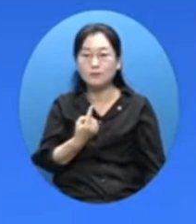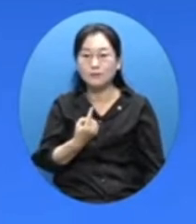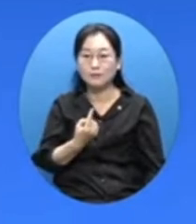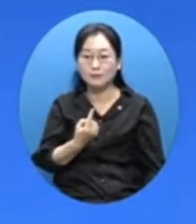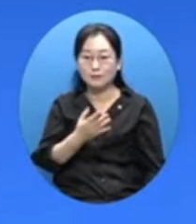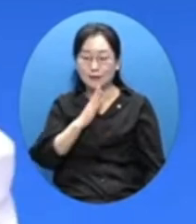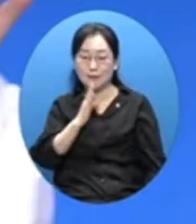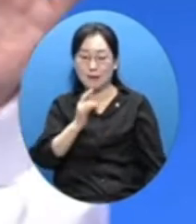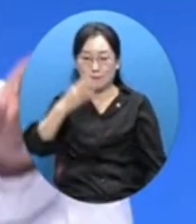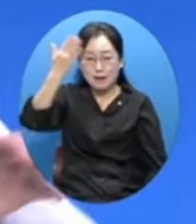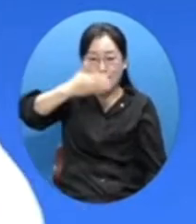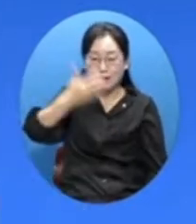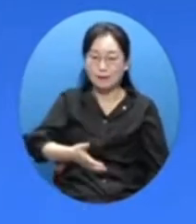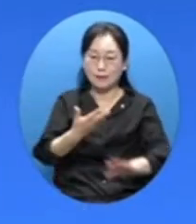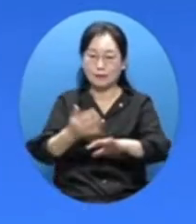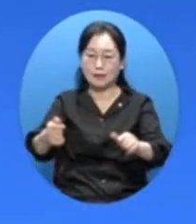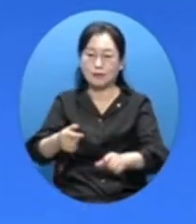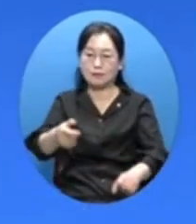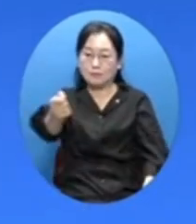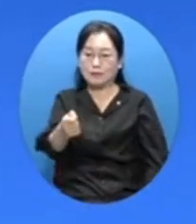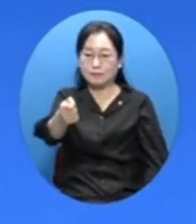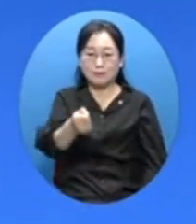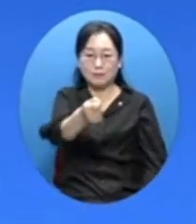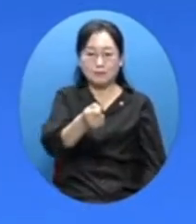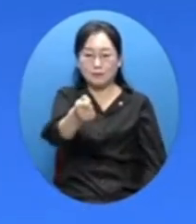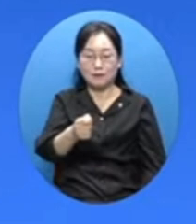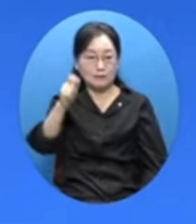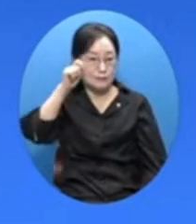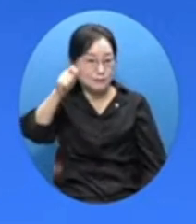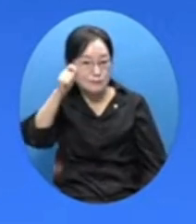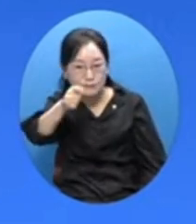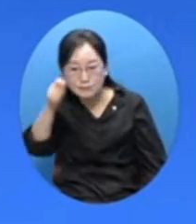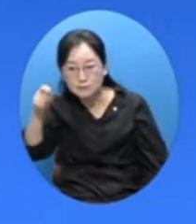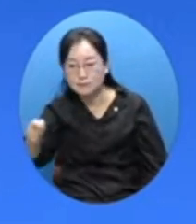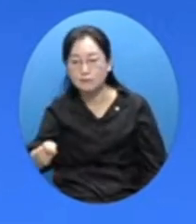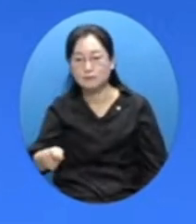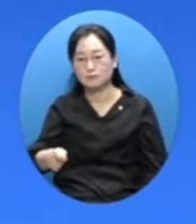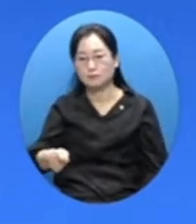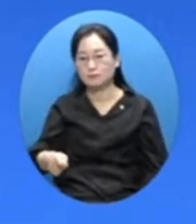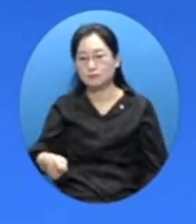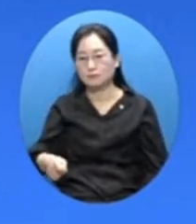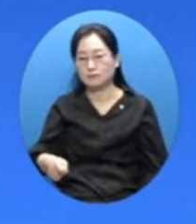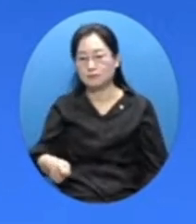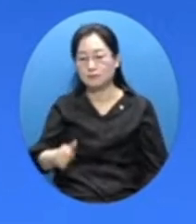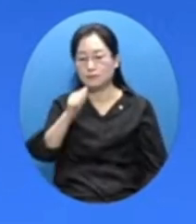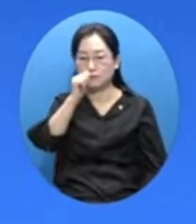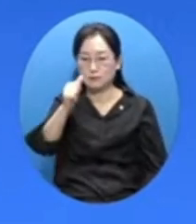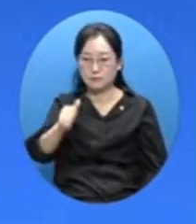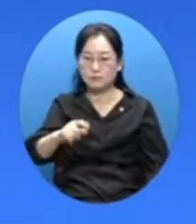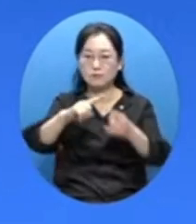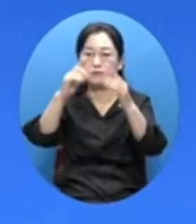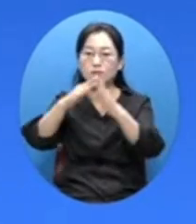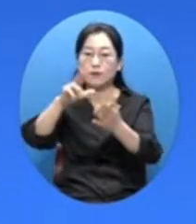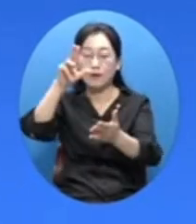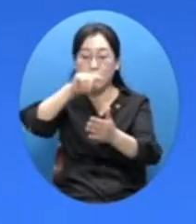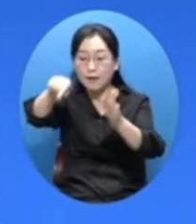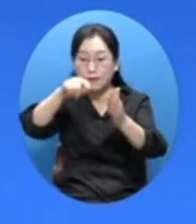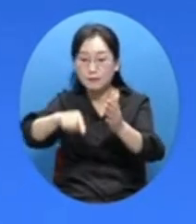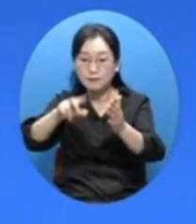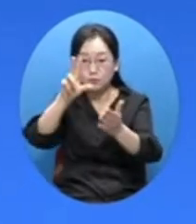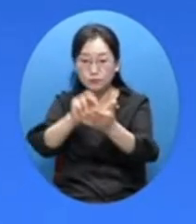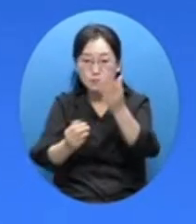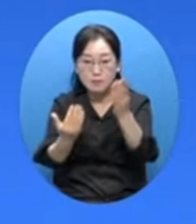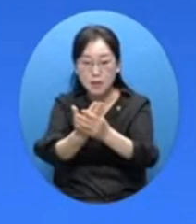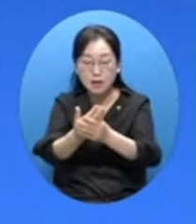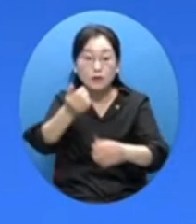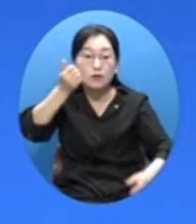의로만 사로잡혀서 남을 판단하고 정죄하는데 앞장을 섭니다. 절대로 교회 문제를 일으키는 사람은 초신자가